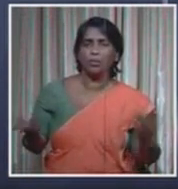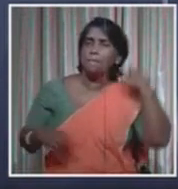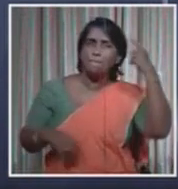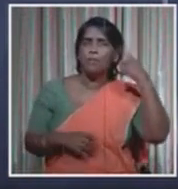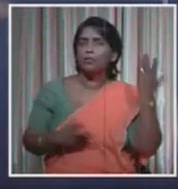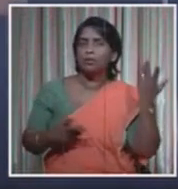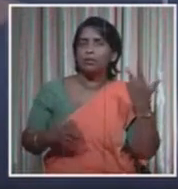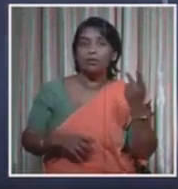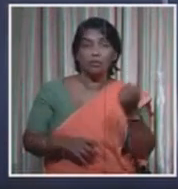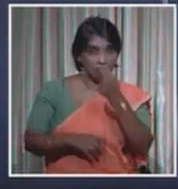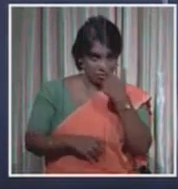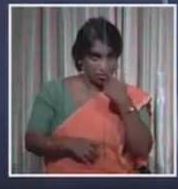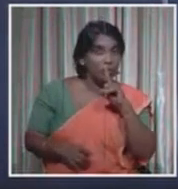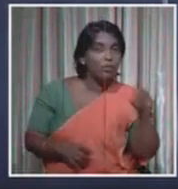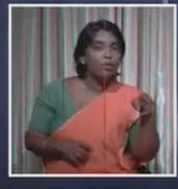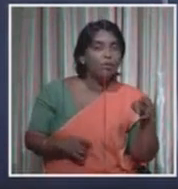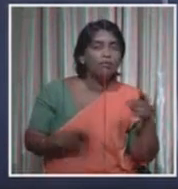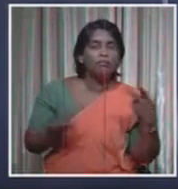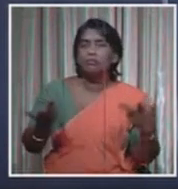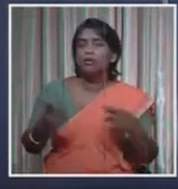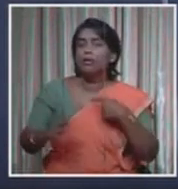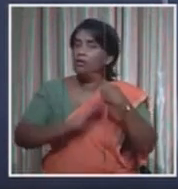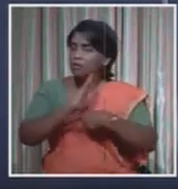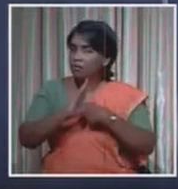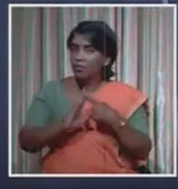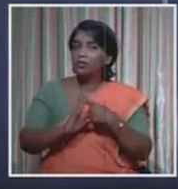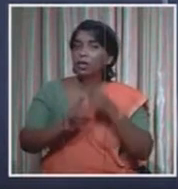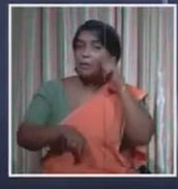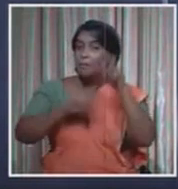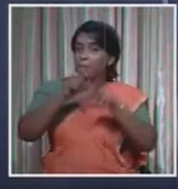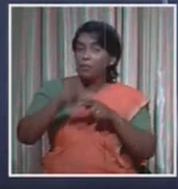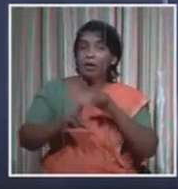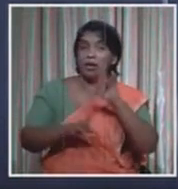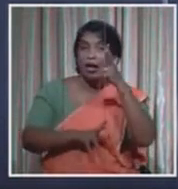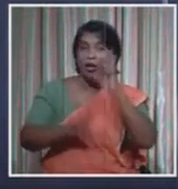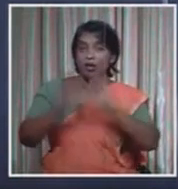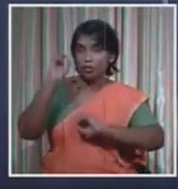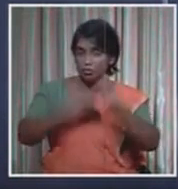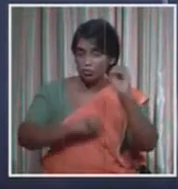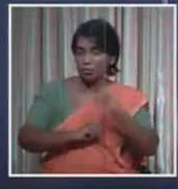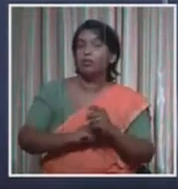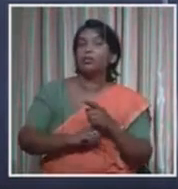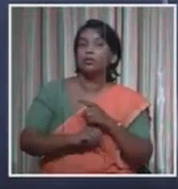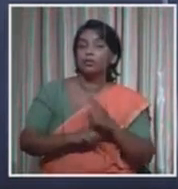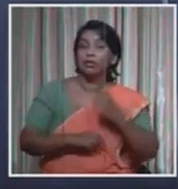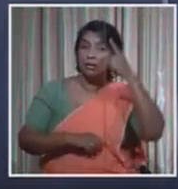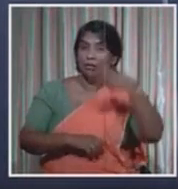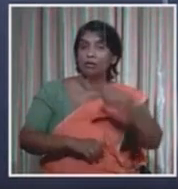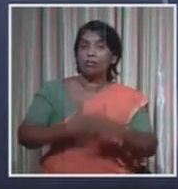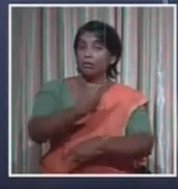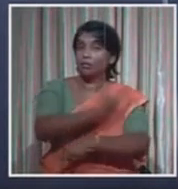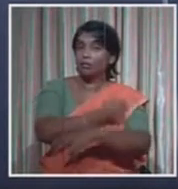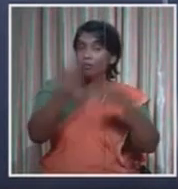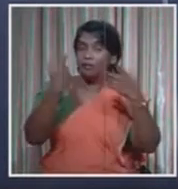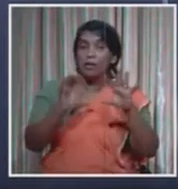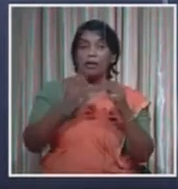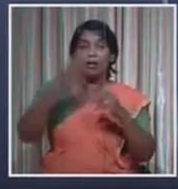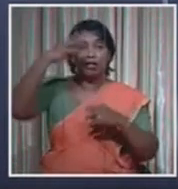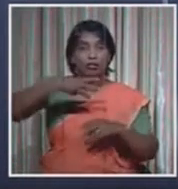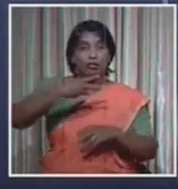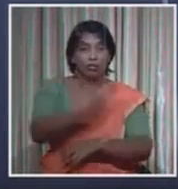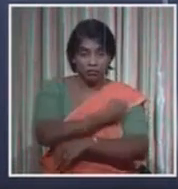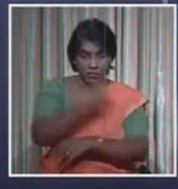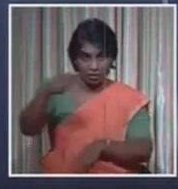කවුද පිස්සා පෙකනිල් ගහන්න කියපු අයද? එහෙම නැත්නම් රටේ ජනතාවගෙන් 80% දෙවනි යන්නද දීලා දැන් බූස්ටර් එකක් දෙන අයද